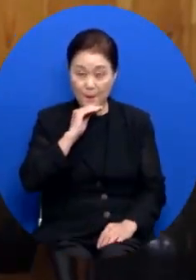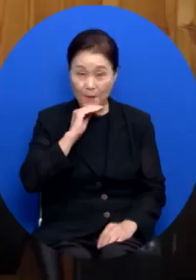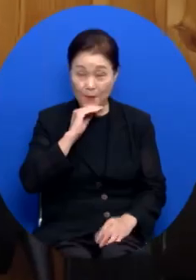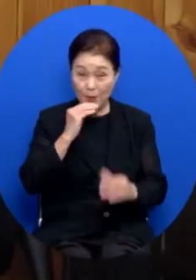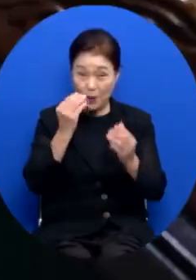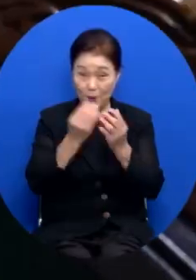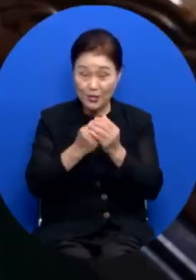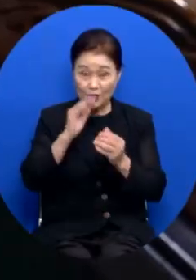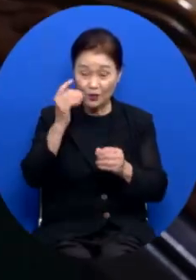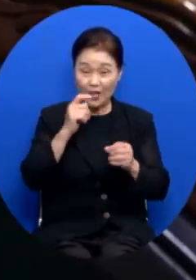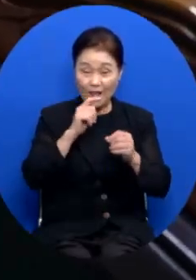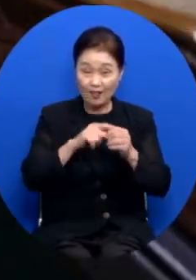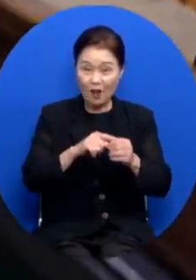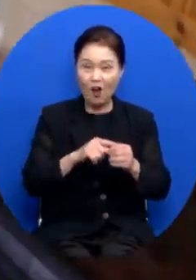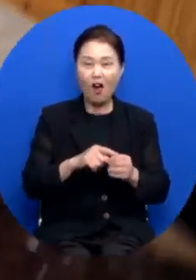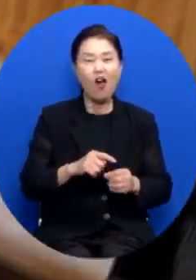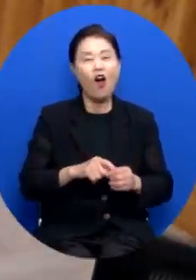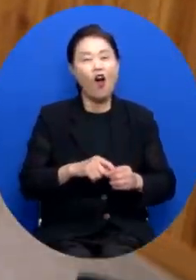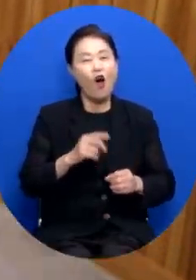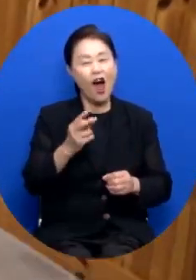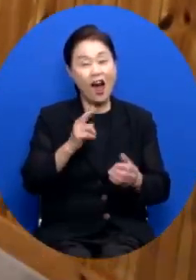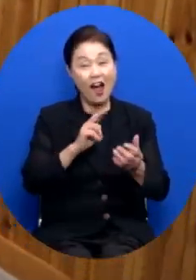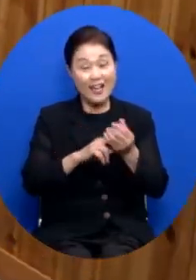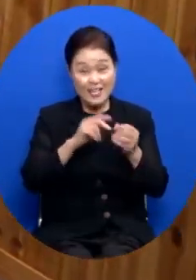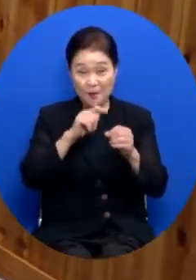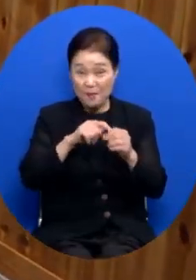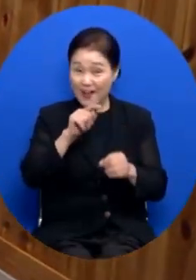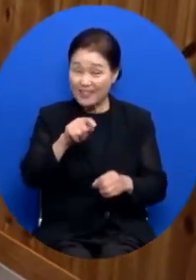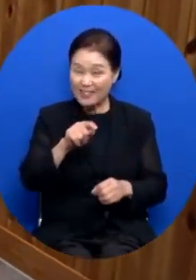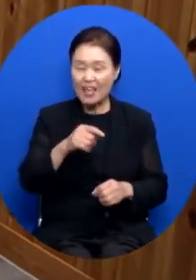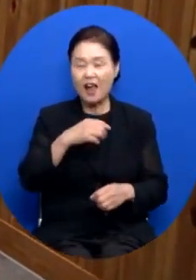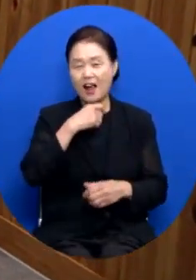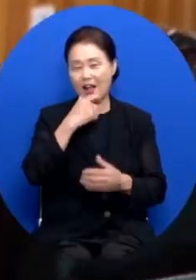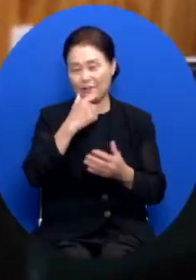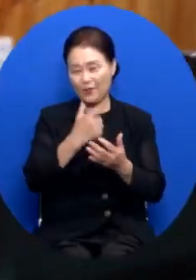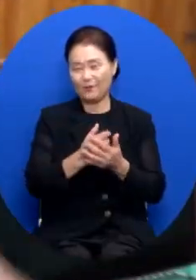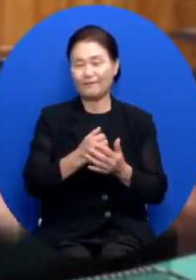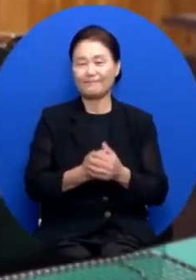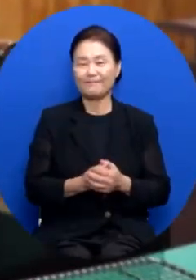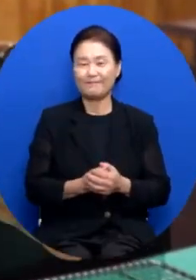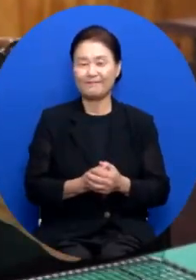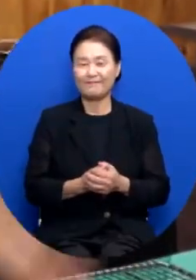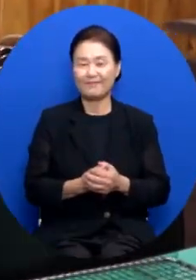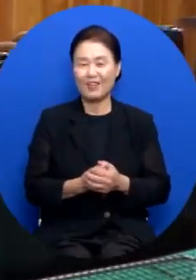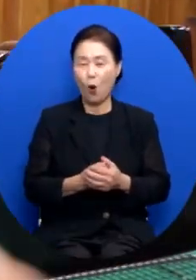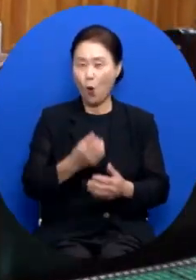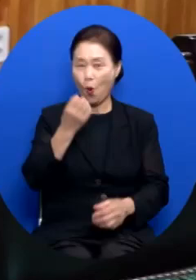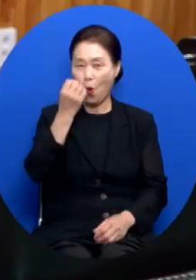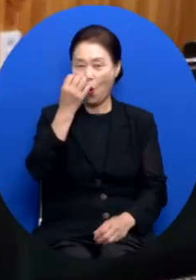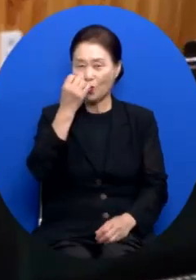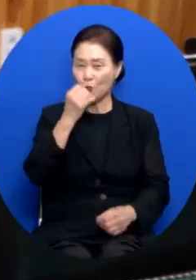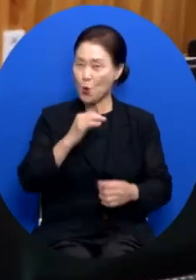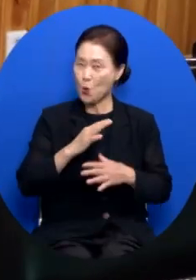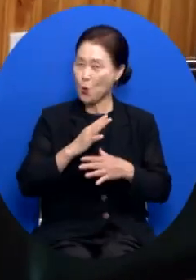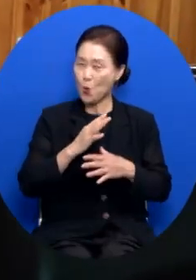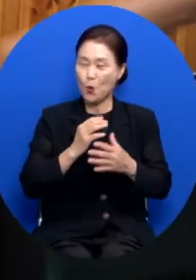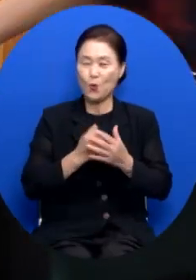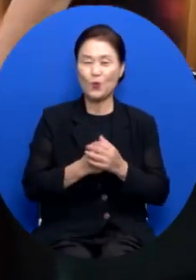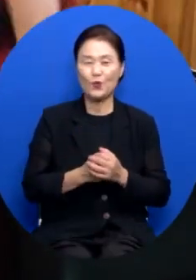먹음직스럽고 예쁘게 한 손에 담기는 기정빵은 감동 그 자체입니다. 너무 신기하고 놀라워요.